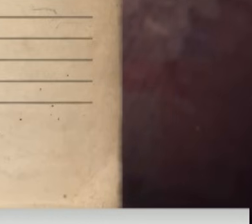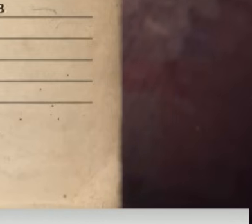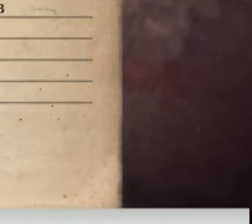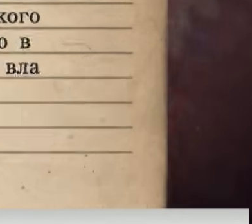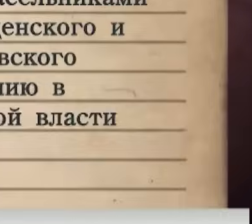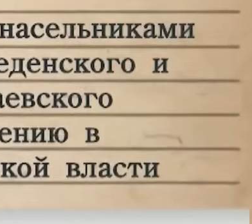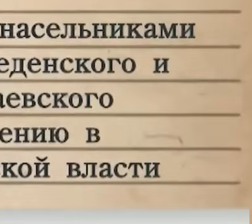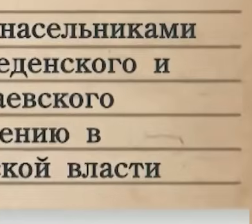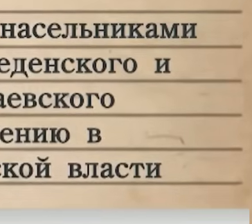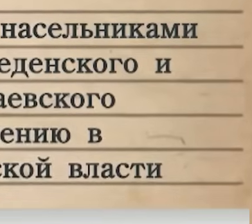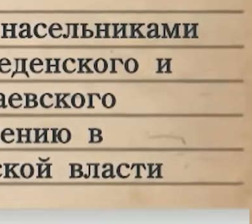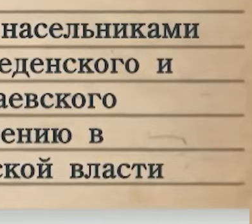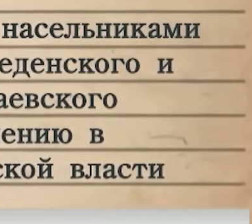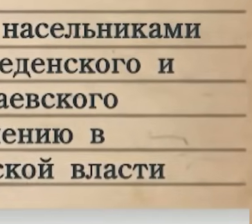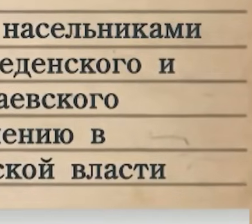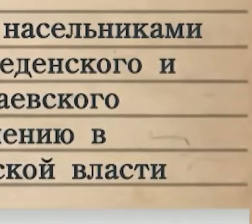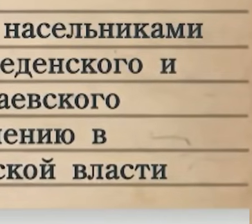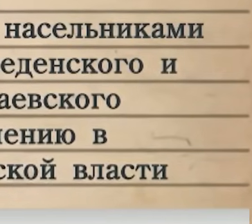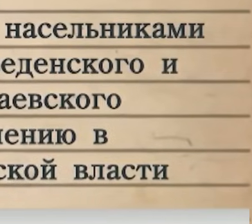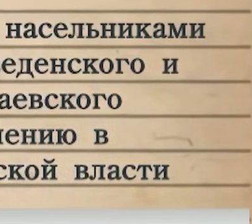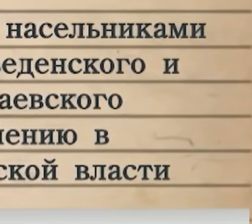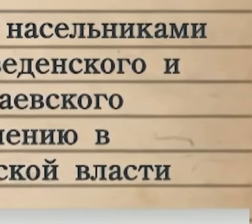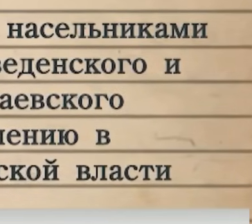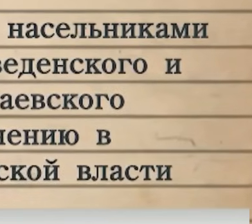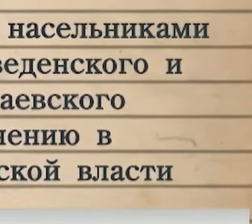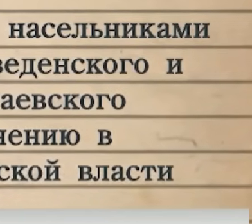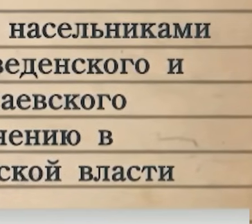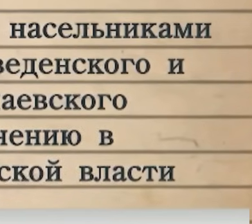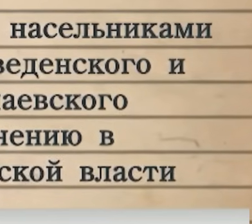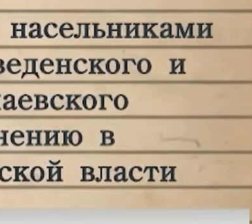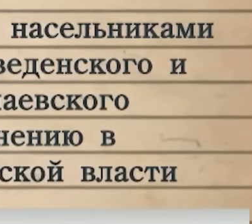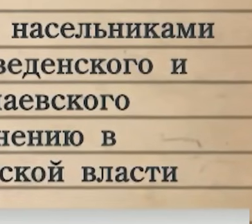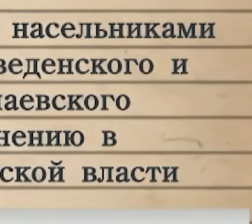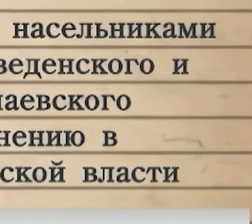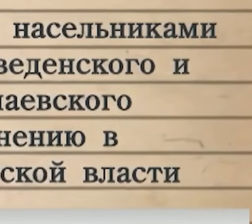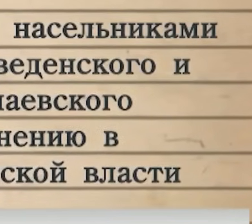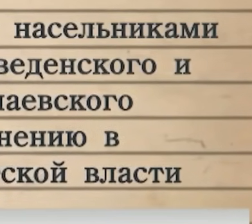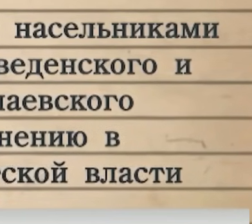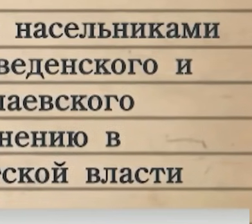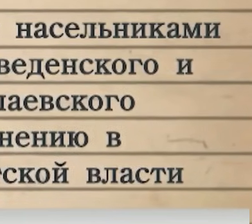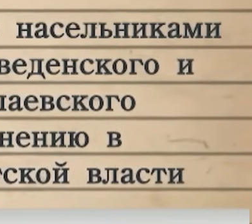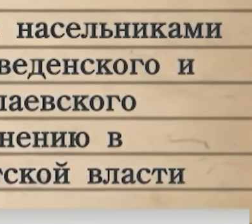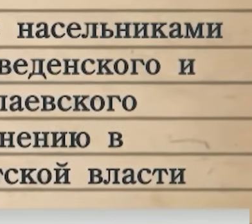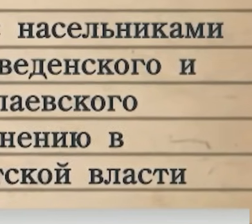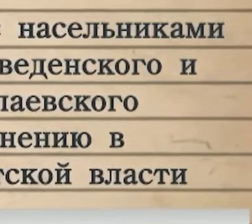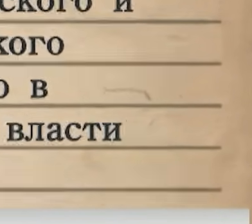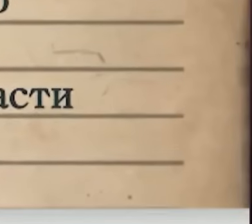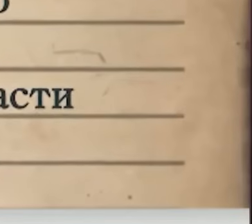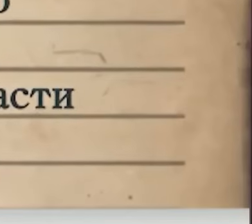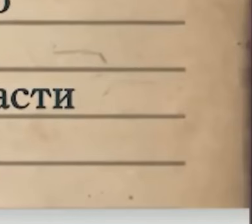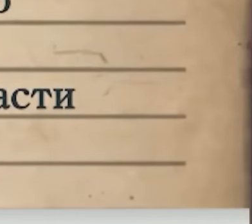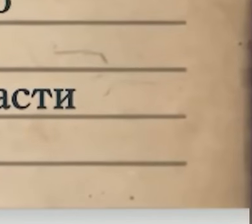крестьян. Должность настоятель Коряжемского Николаевского монастыря Сольвычегодского уезда Вологодской